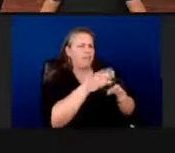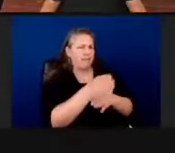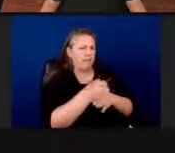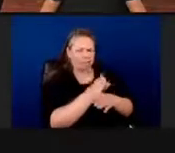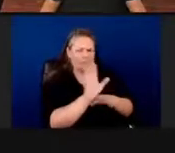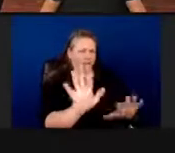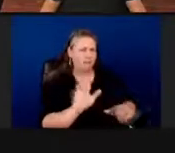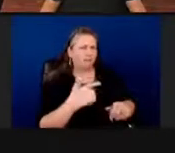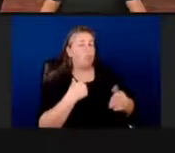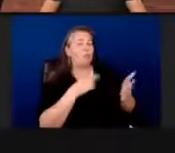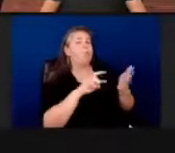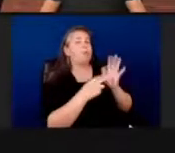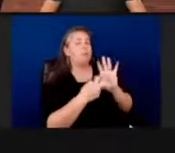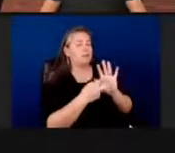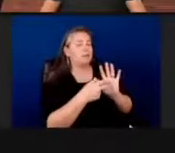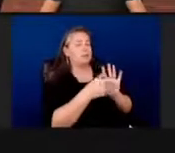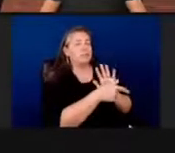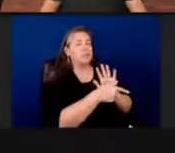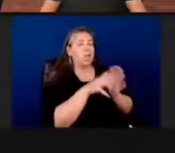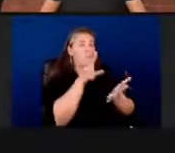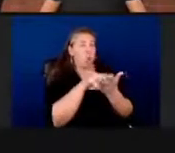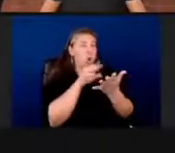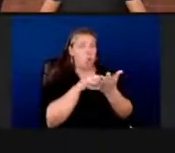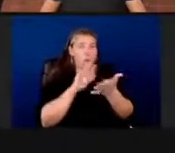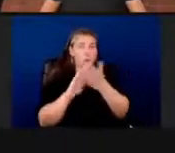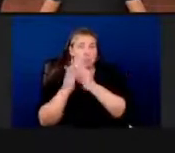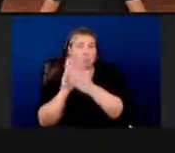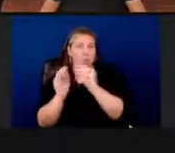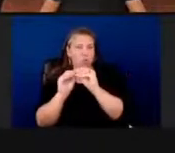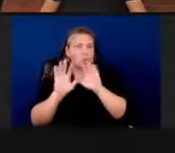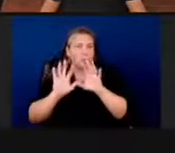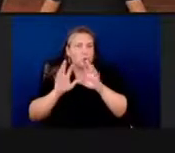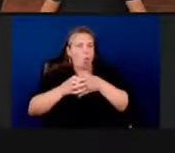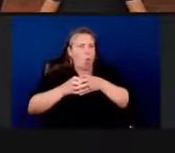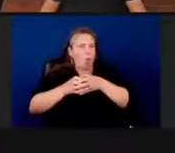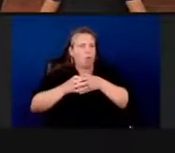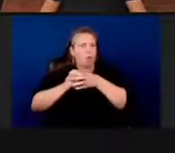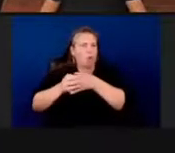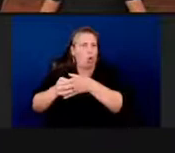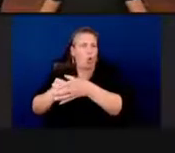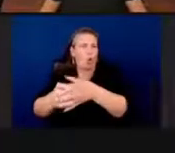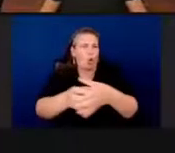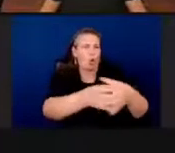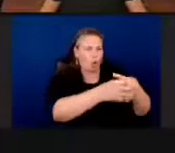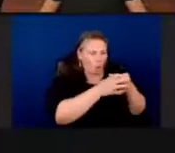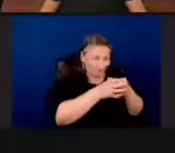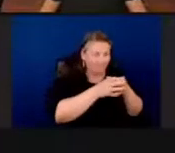miaka 11 hadi 14 tukianza kuzungumzia masuala yanayohusiana na kazi.